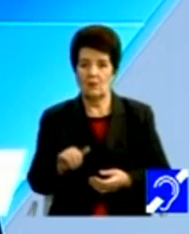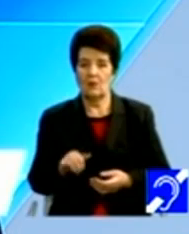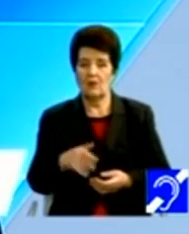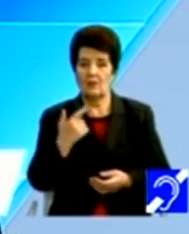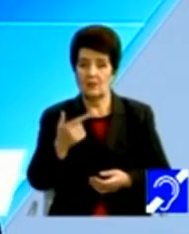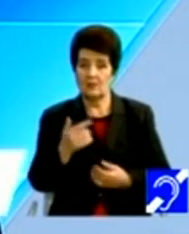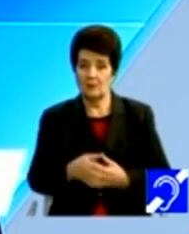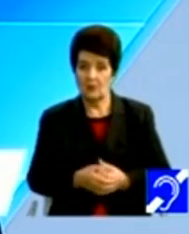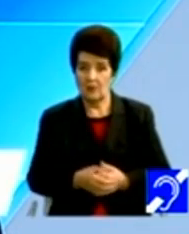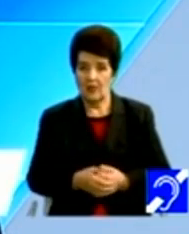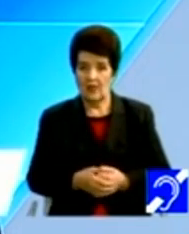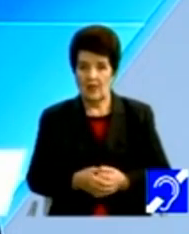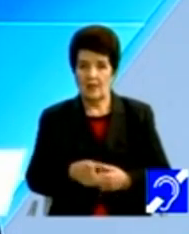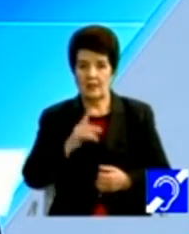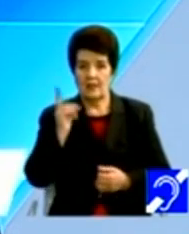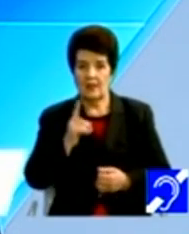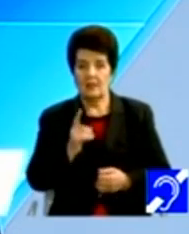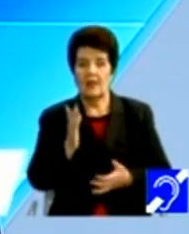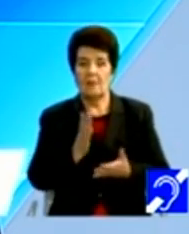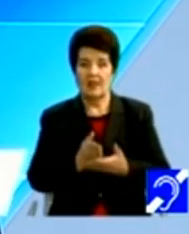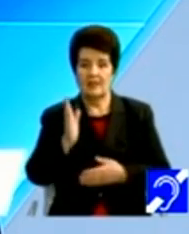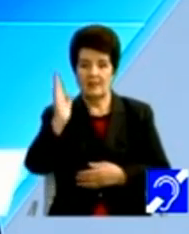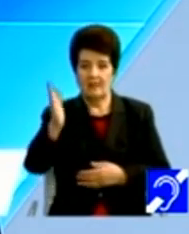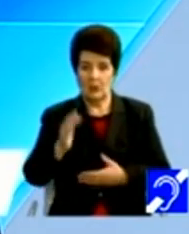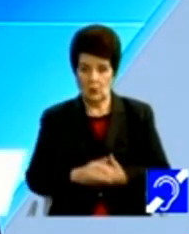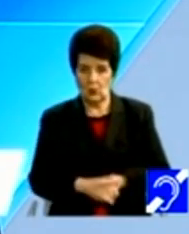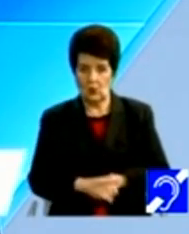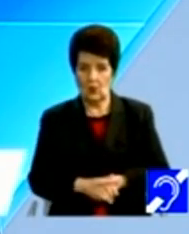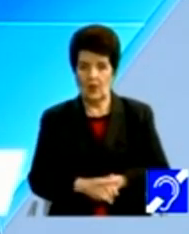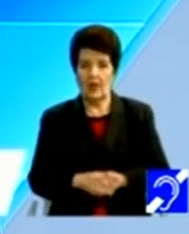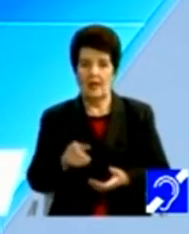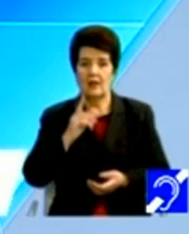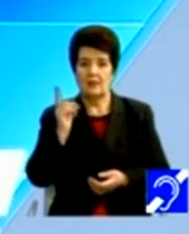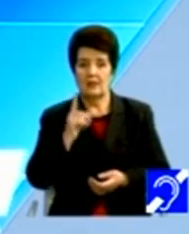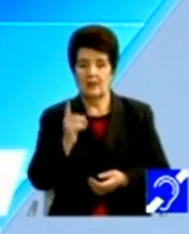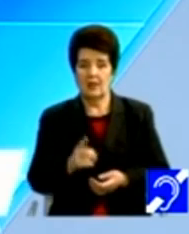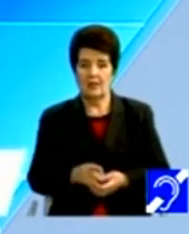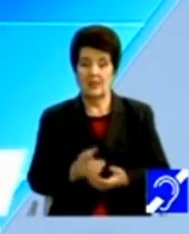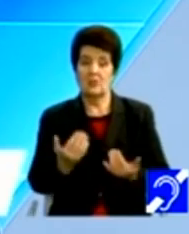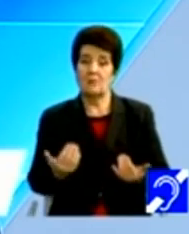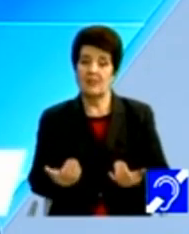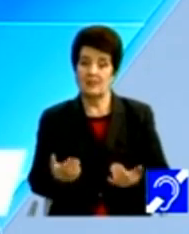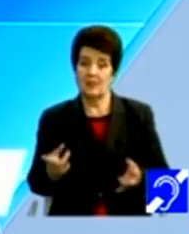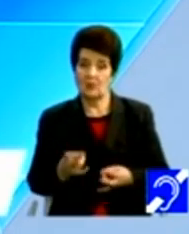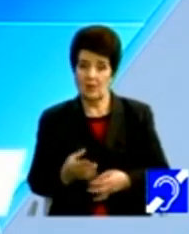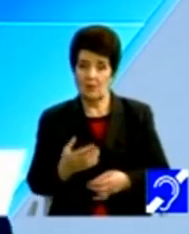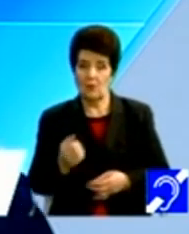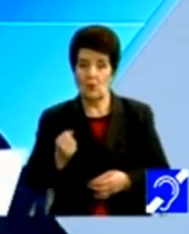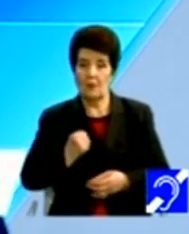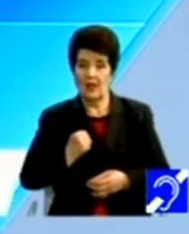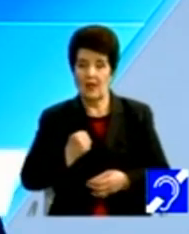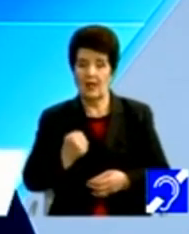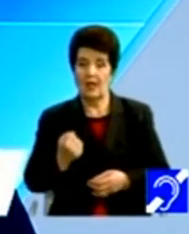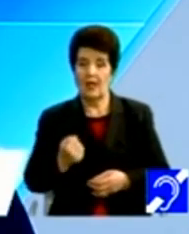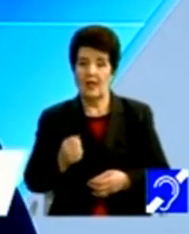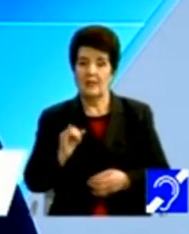că tineretului îi aparține viitorul. Tineretului trebuie să-i aparține și prezentul. Cu părere de rău, noi astăzi în